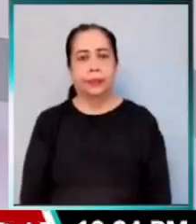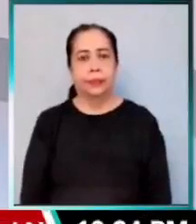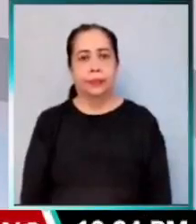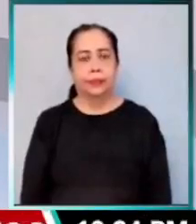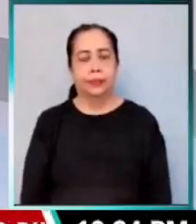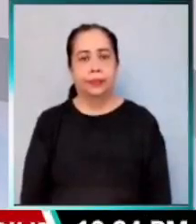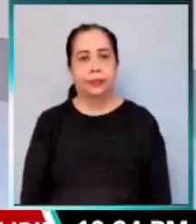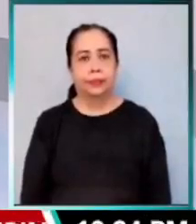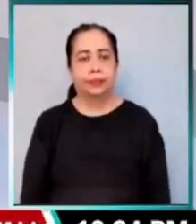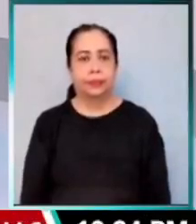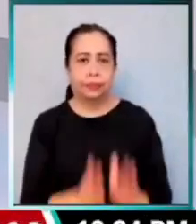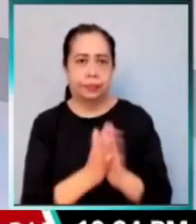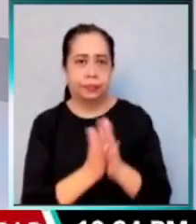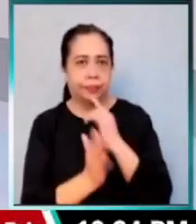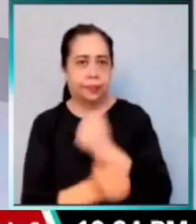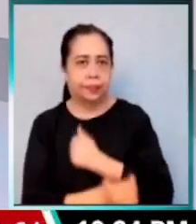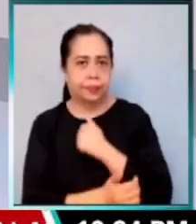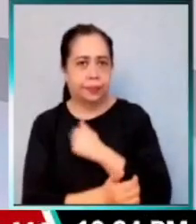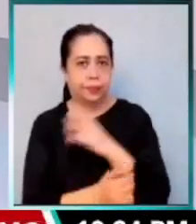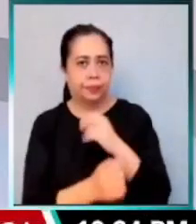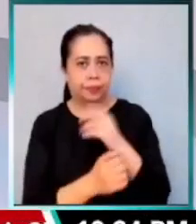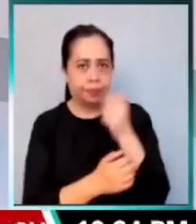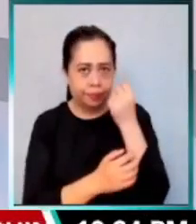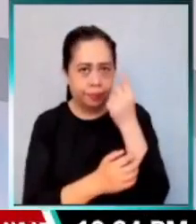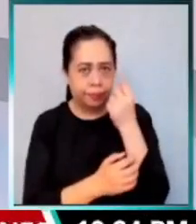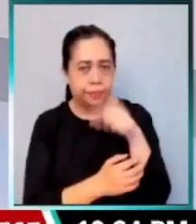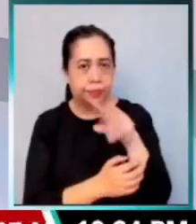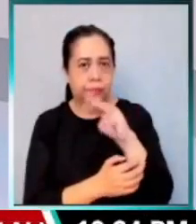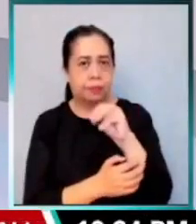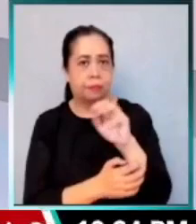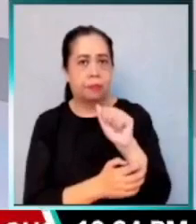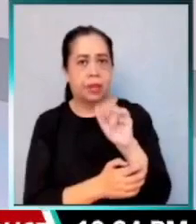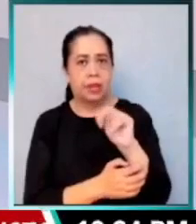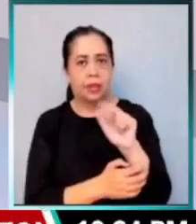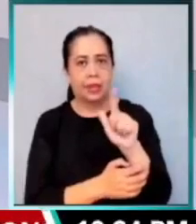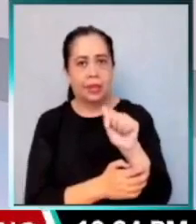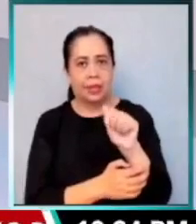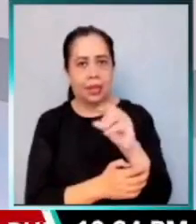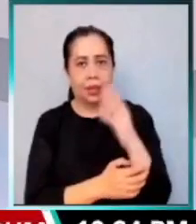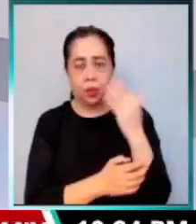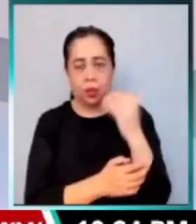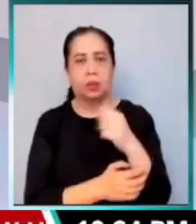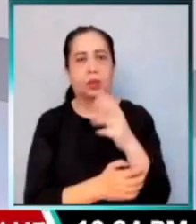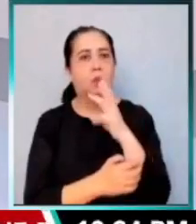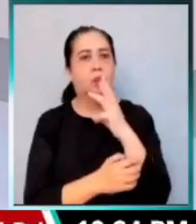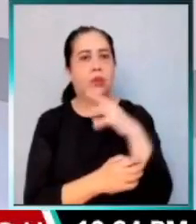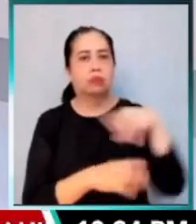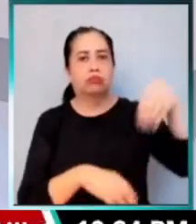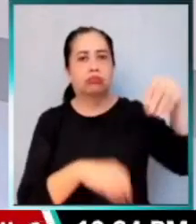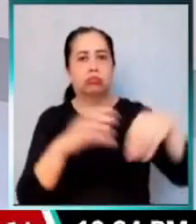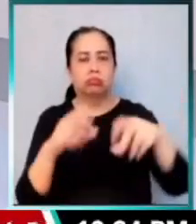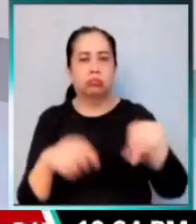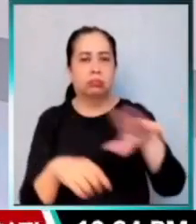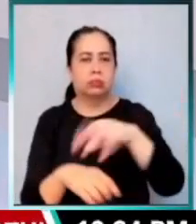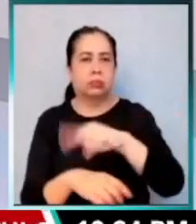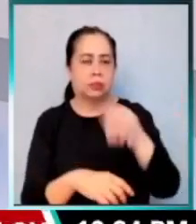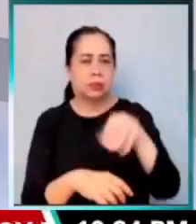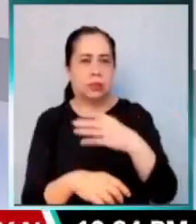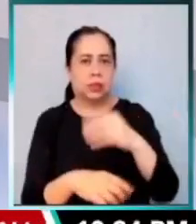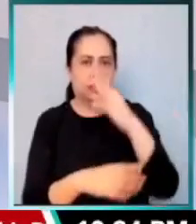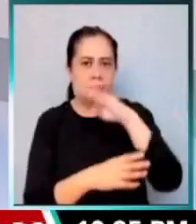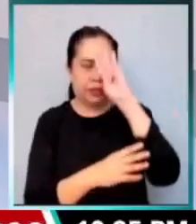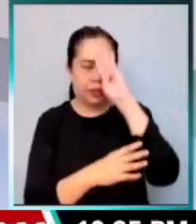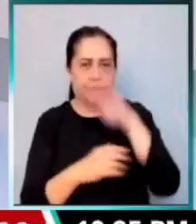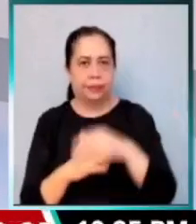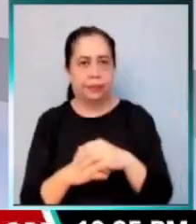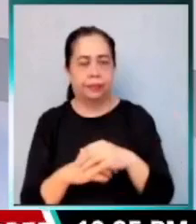Humingi ng paumanhin at pag-unawa ang Maynilad kasunod ng malawakang water supply interruption sa Metro Manila at Cavite. Nag-deploy